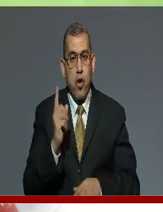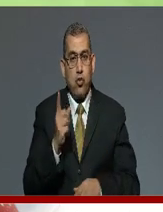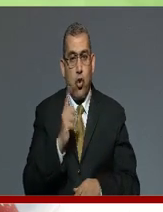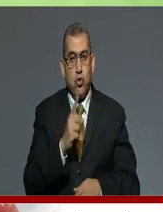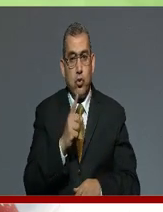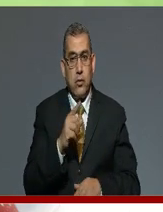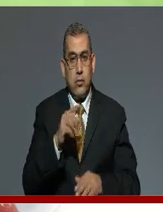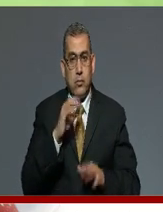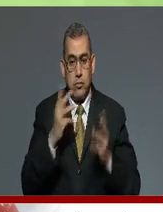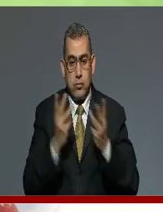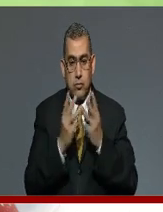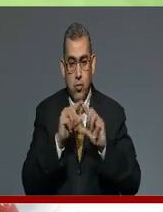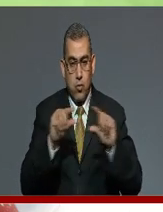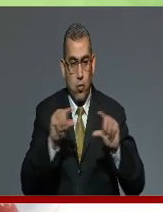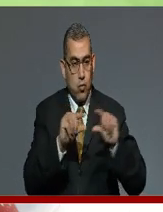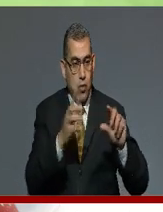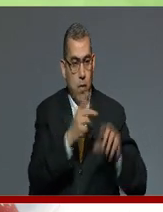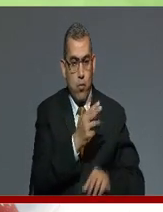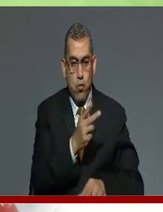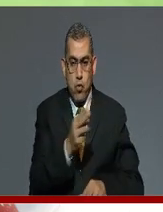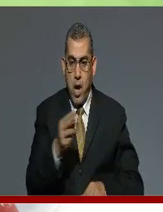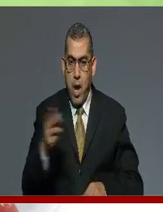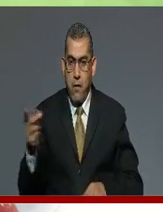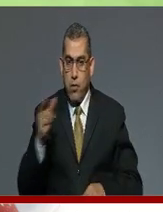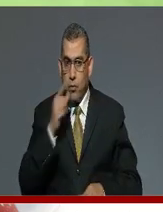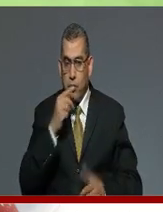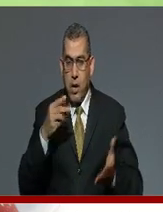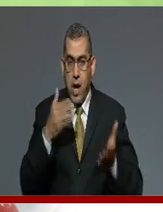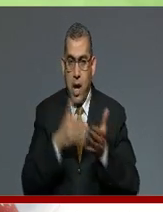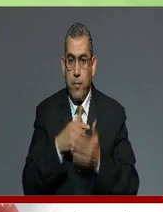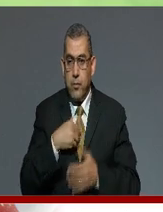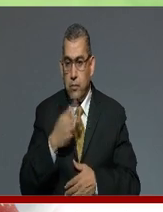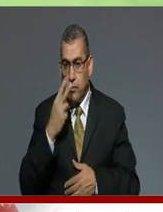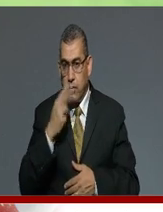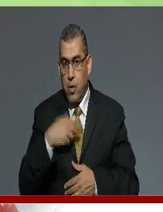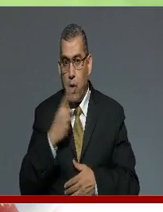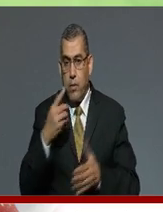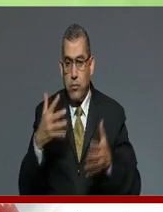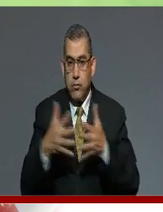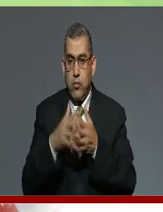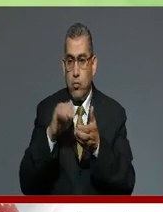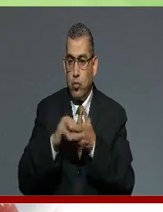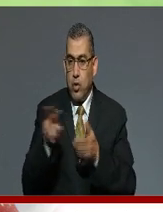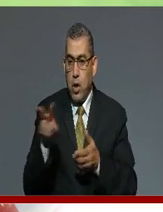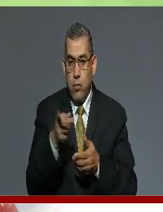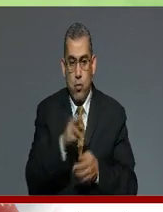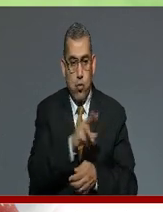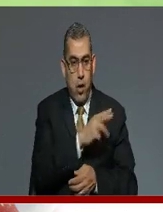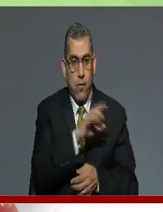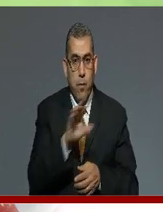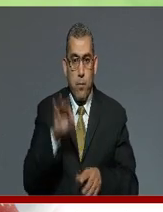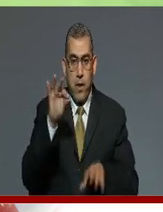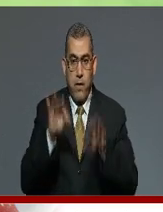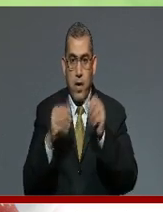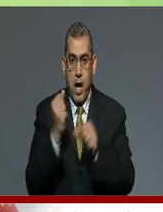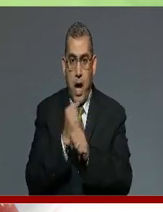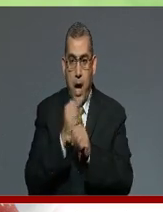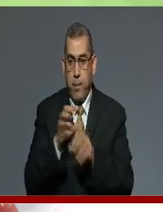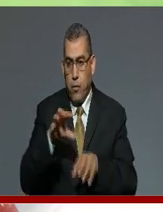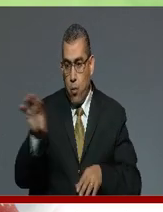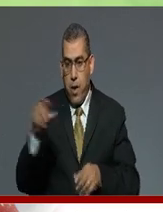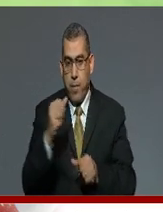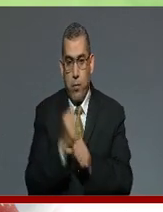منصه رقميه مختلفه دون قابليه لتشغيل المشترك بينهم بعضهم يعمل في منطقه